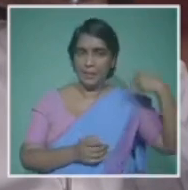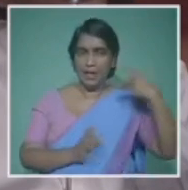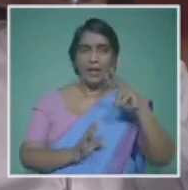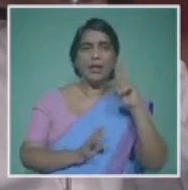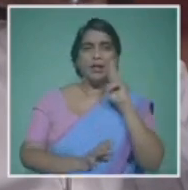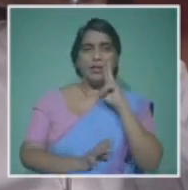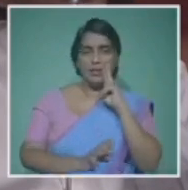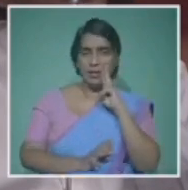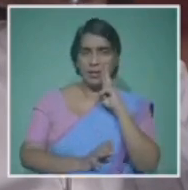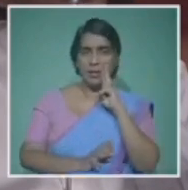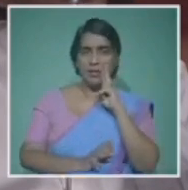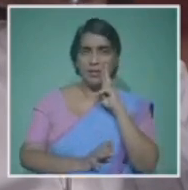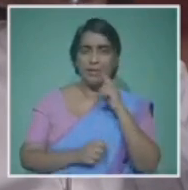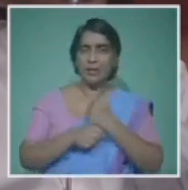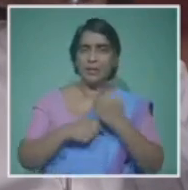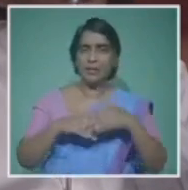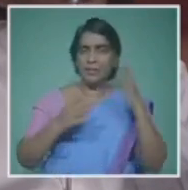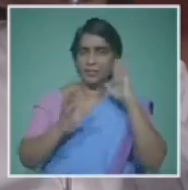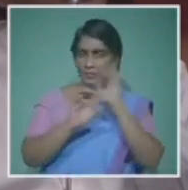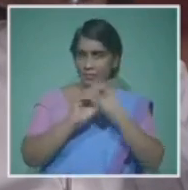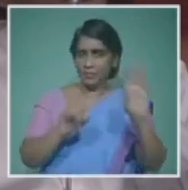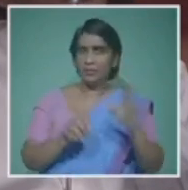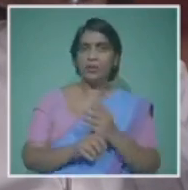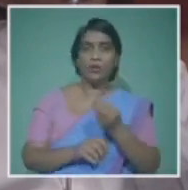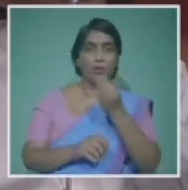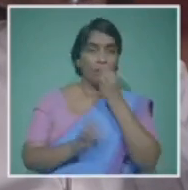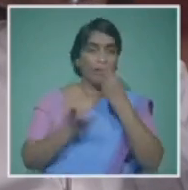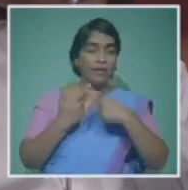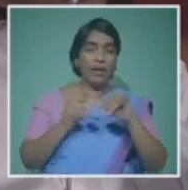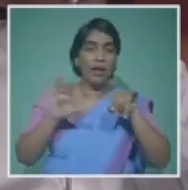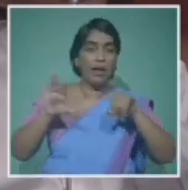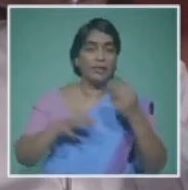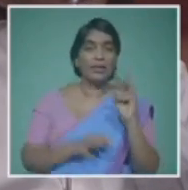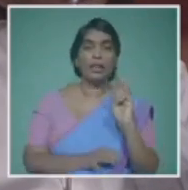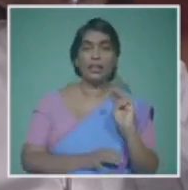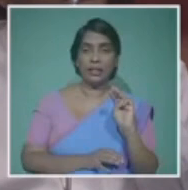මැතිතුමා ගැසට් එකක් ගහලා තිබ්බා බාණ්ඩ 630ක්